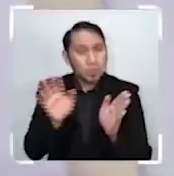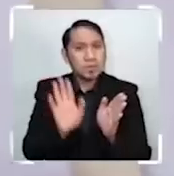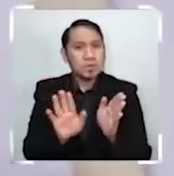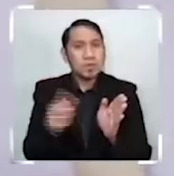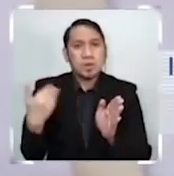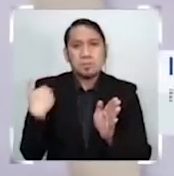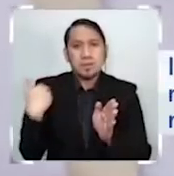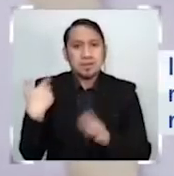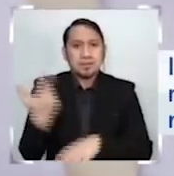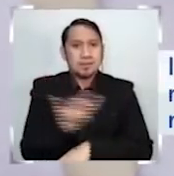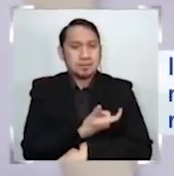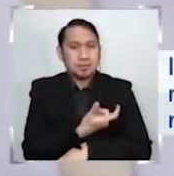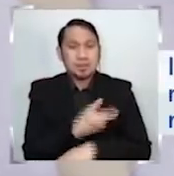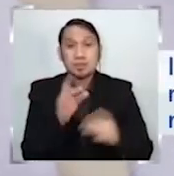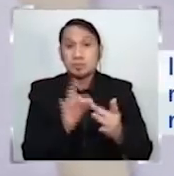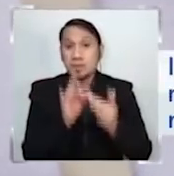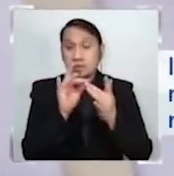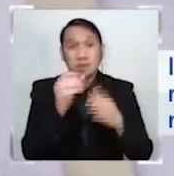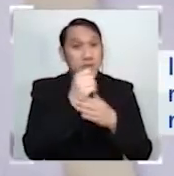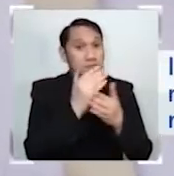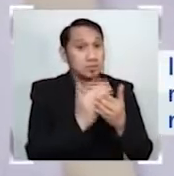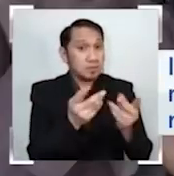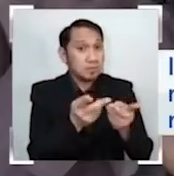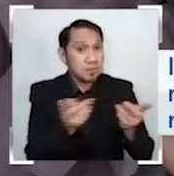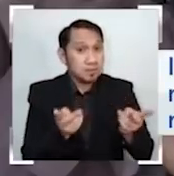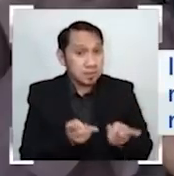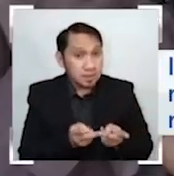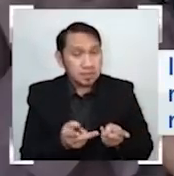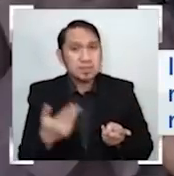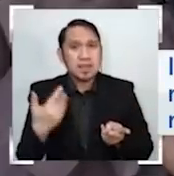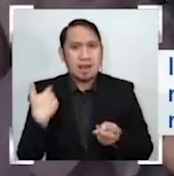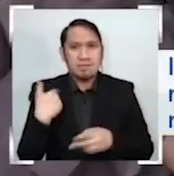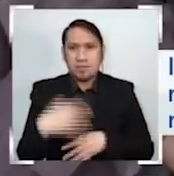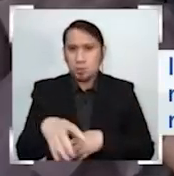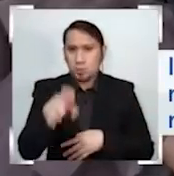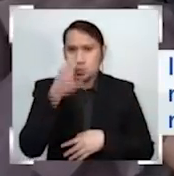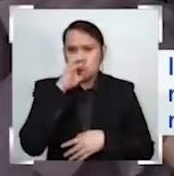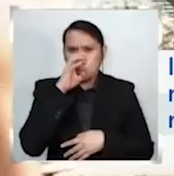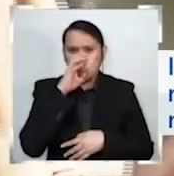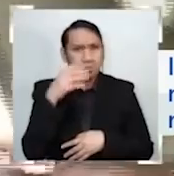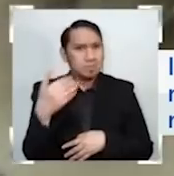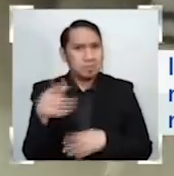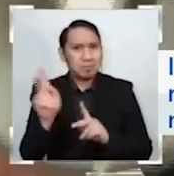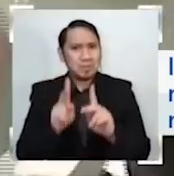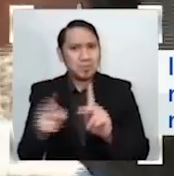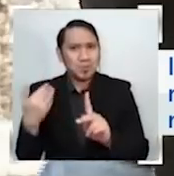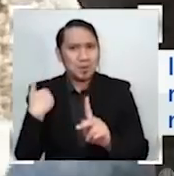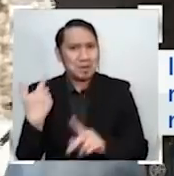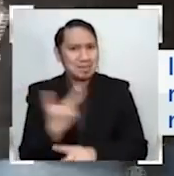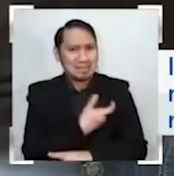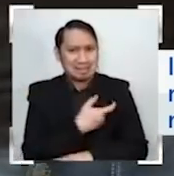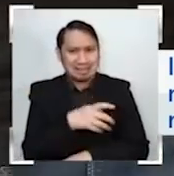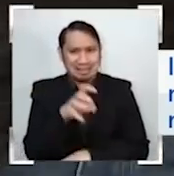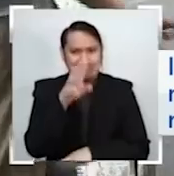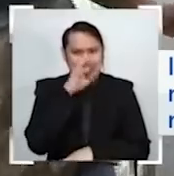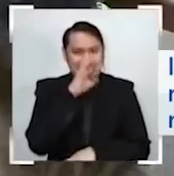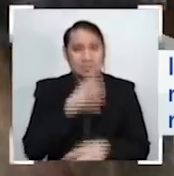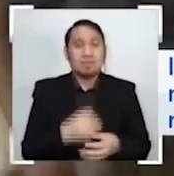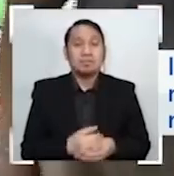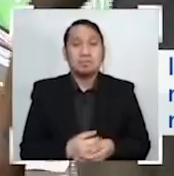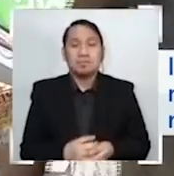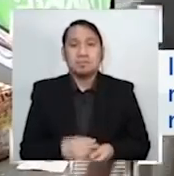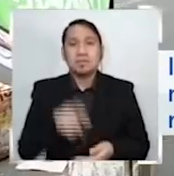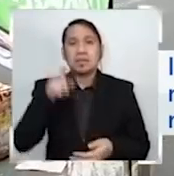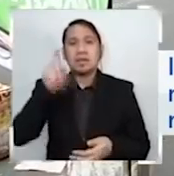nagpapabakuna. Lalo't sa ilang lugar, may mga paghihigpit laban sa mga hindi pa bakunado. Kailangan po ang vaccination card